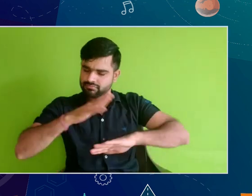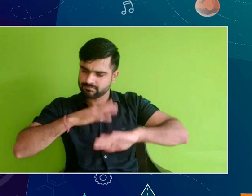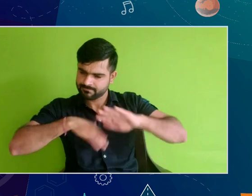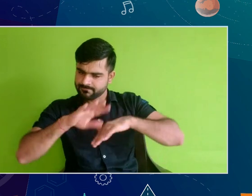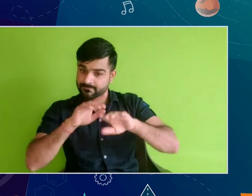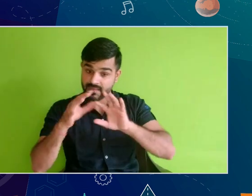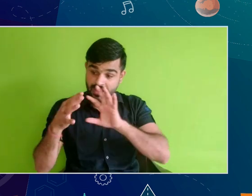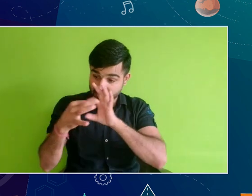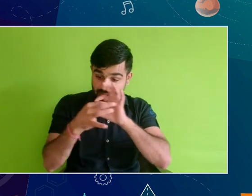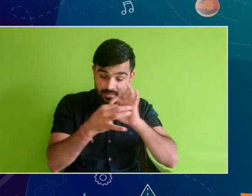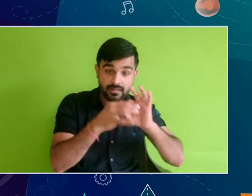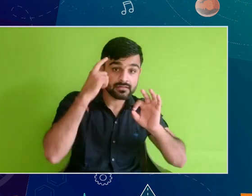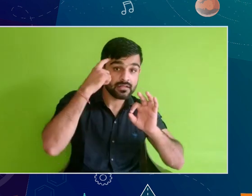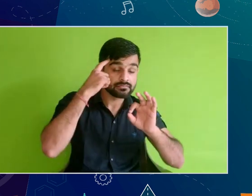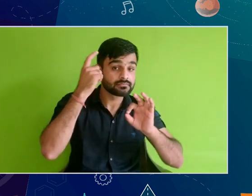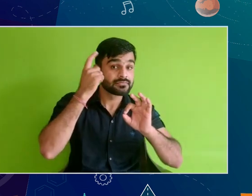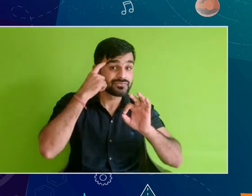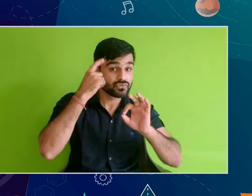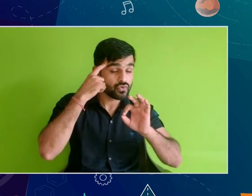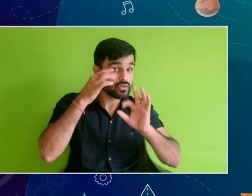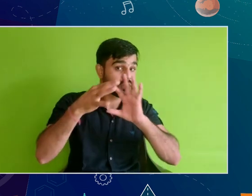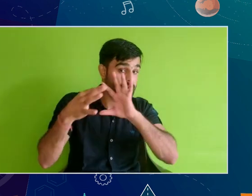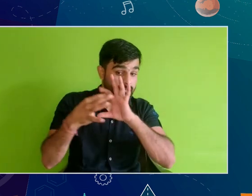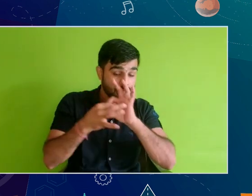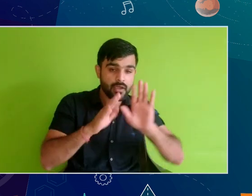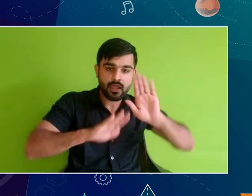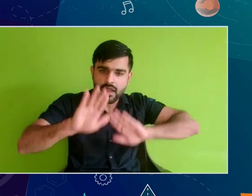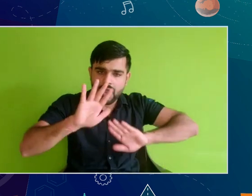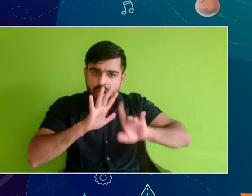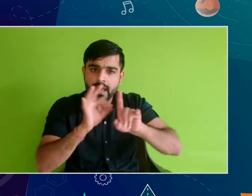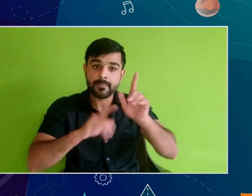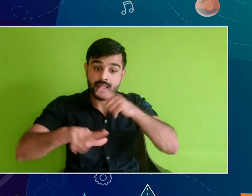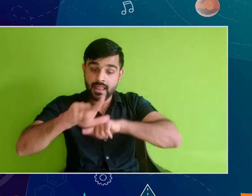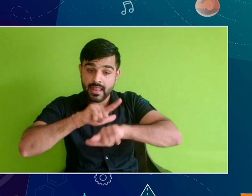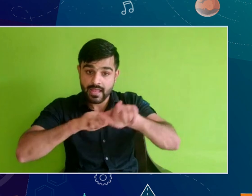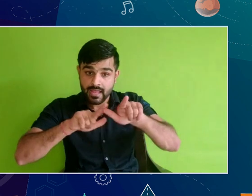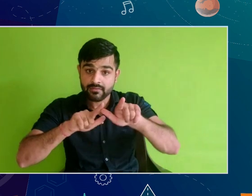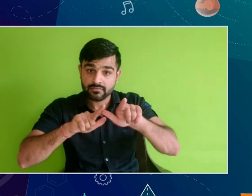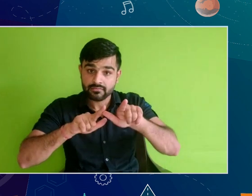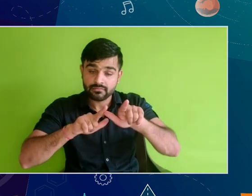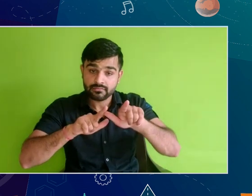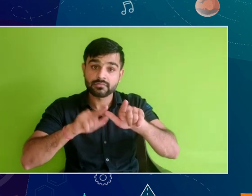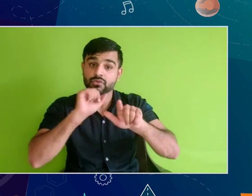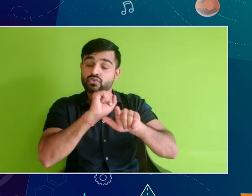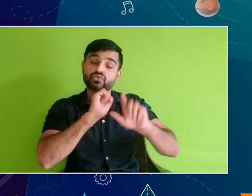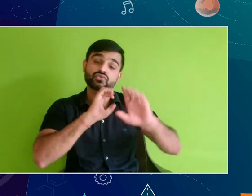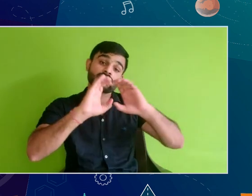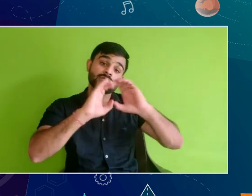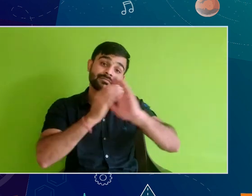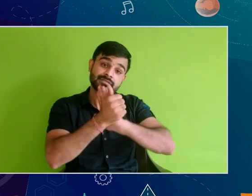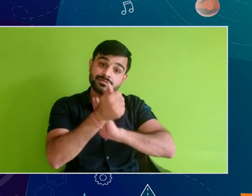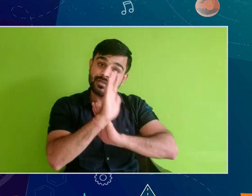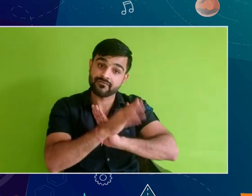थॉट प्रोसेस को, अपने एक्शंस को, अपने लैंग्वेजेस को, लैंग्वेज जो उनकी कम्युनिकेशन स्किल्स होती हैं